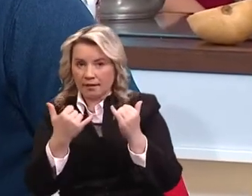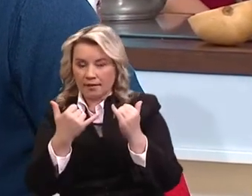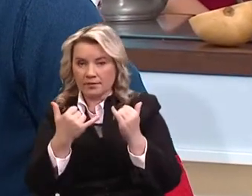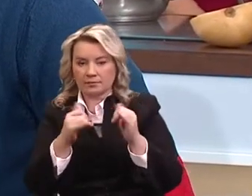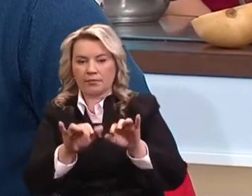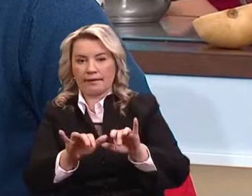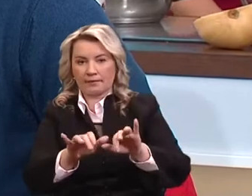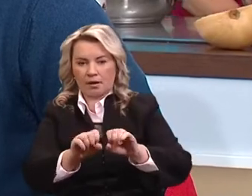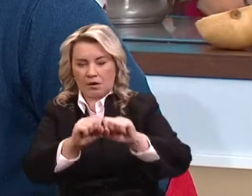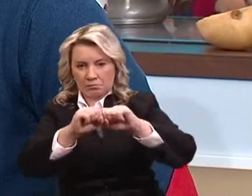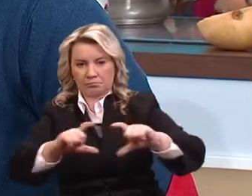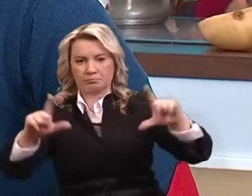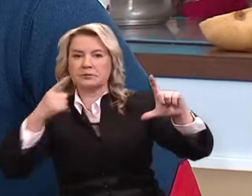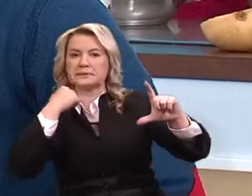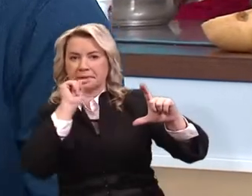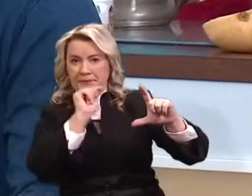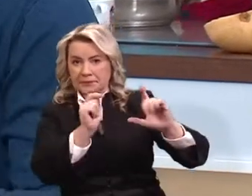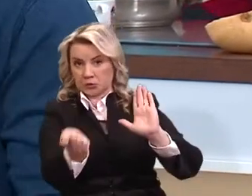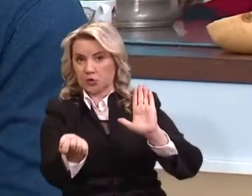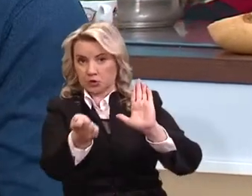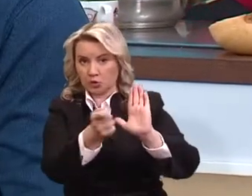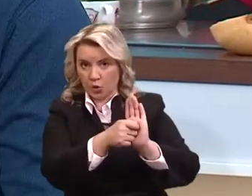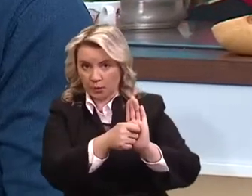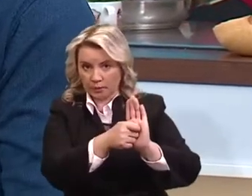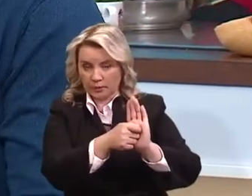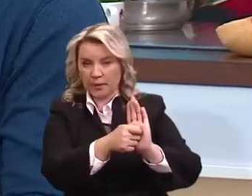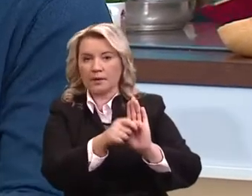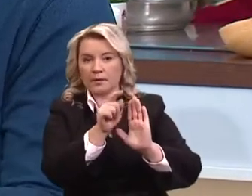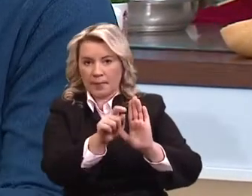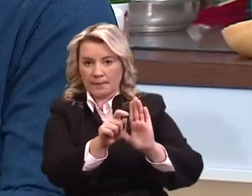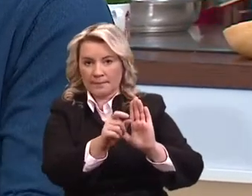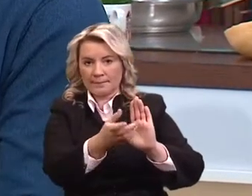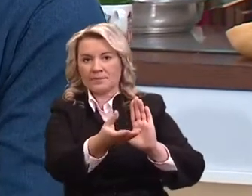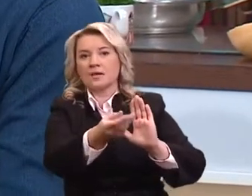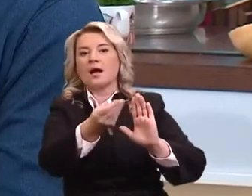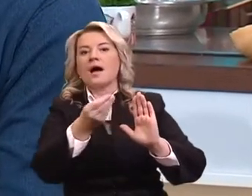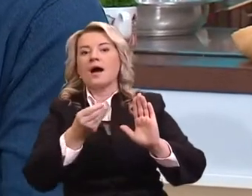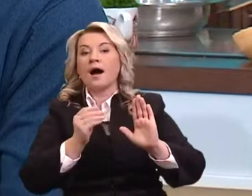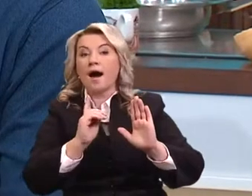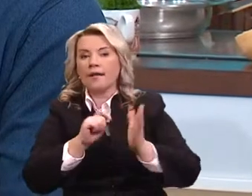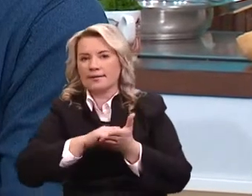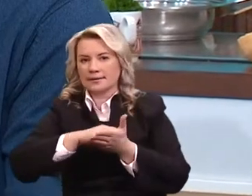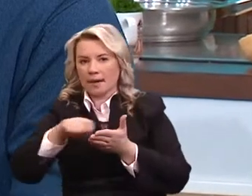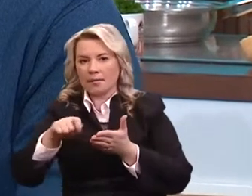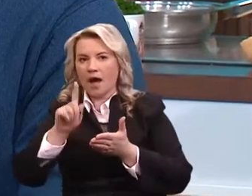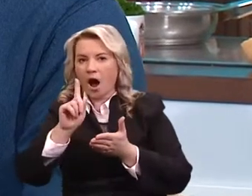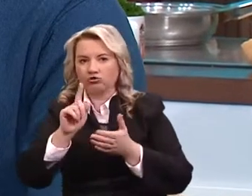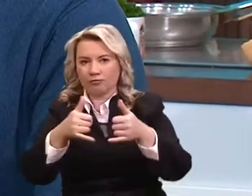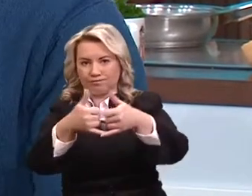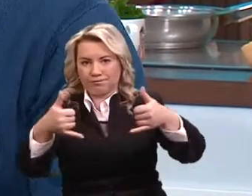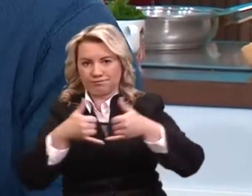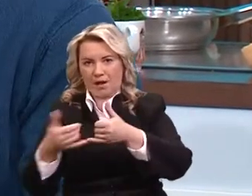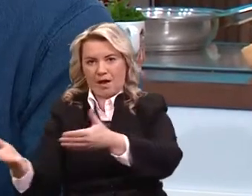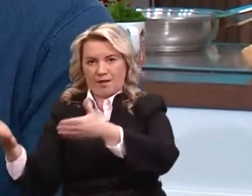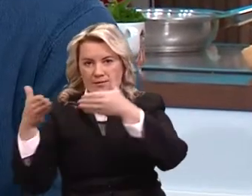Čechů, kdy vlastně si myslí, že si koupí něco do ruky, takhle si to vezmou, až to budou držet, tak to zaplatí. To je fajn, ale většinou vám